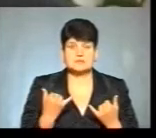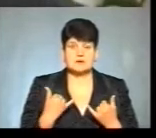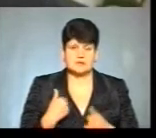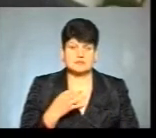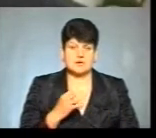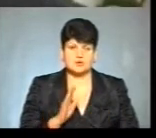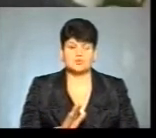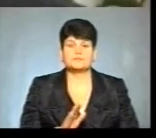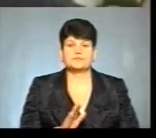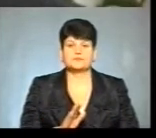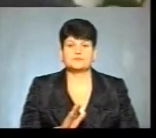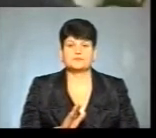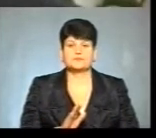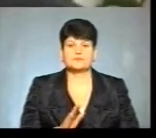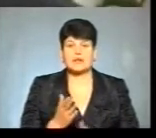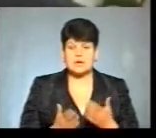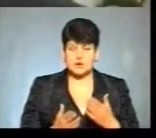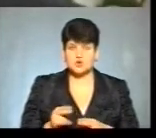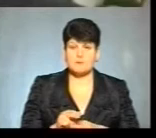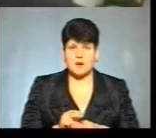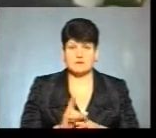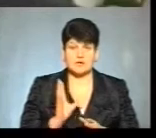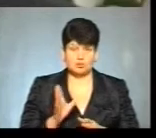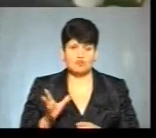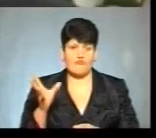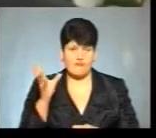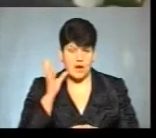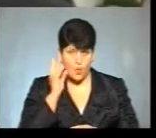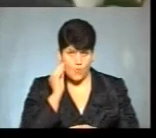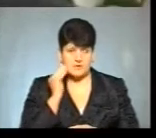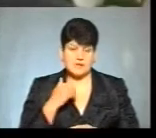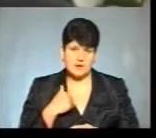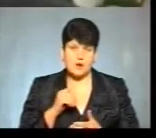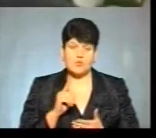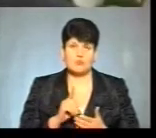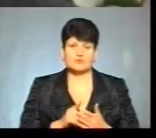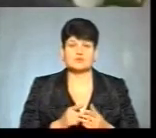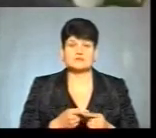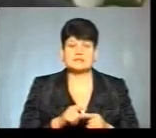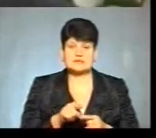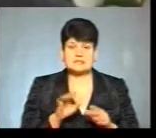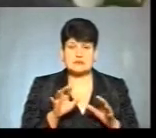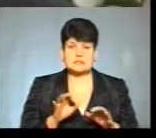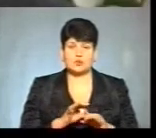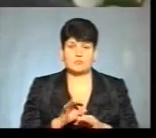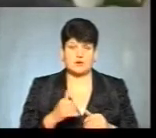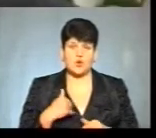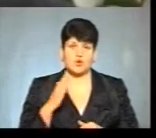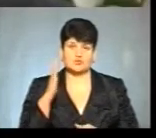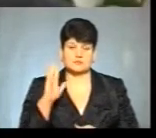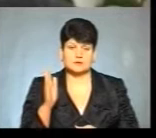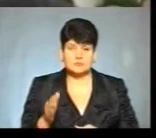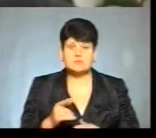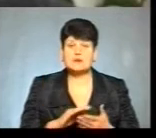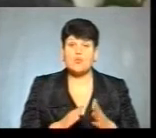скажу. От, і якщо правки мої будуть враховані, так, значить я обов'язково за цей законопроект буду голосувати. Тільки при